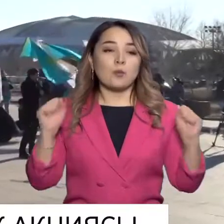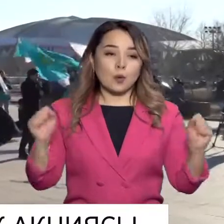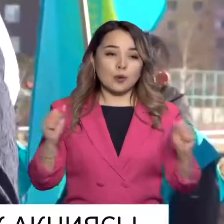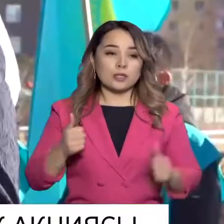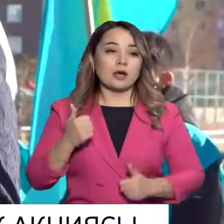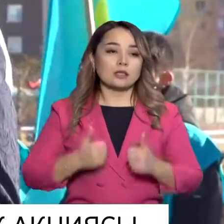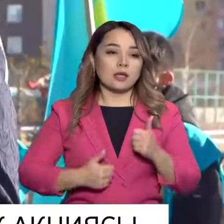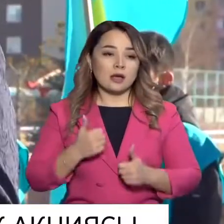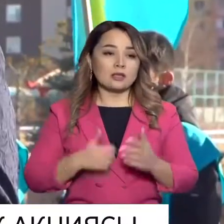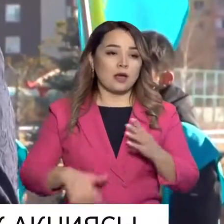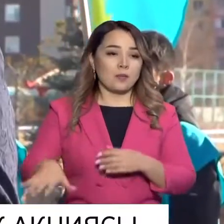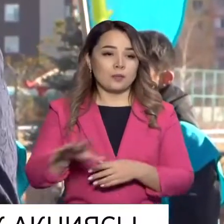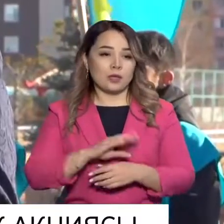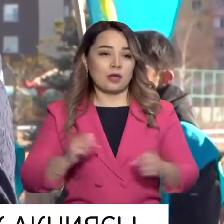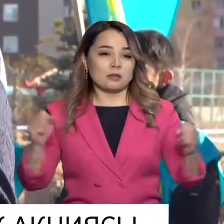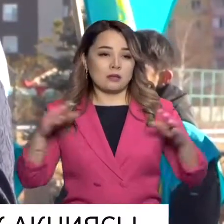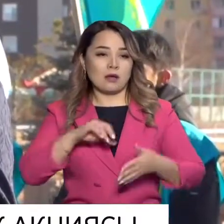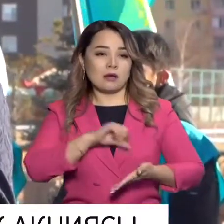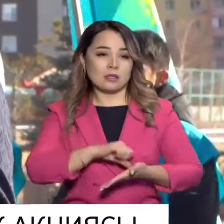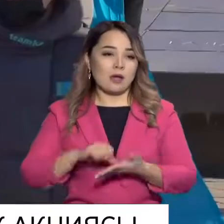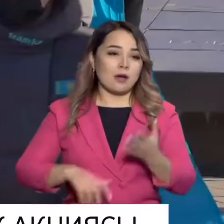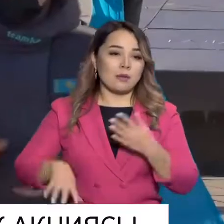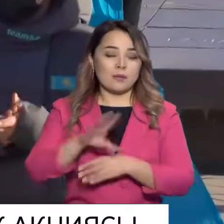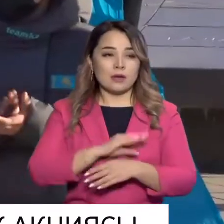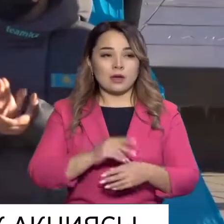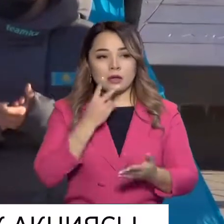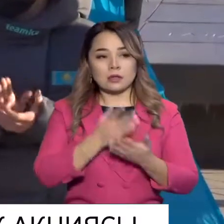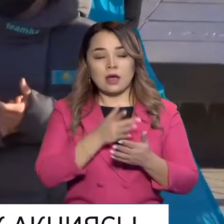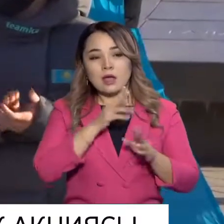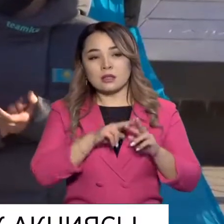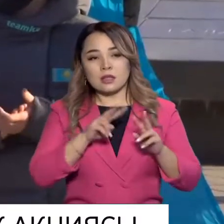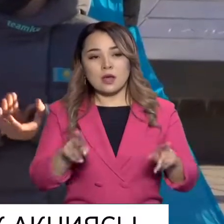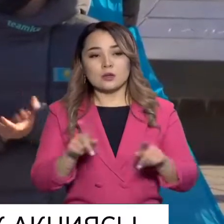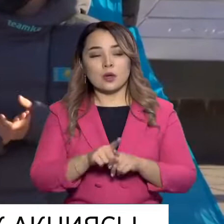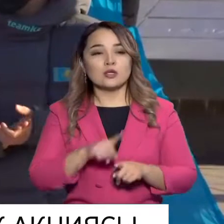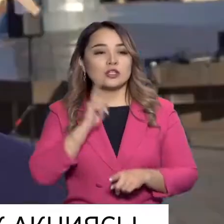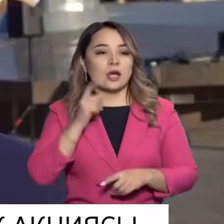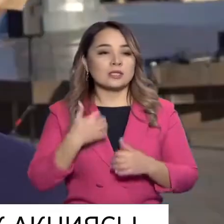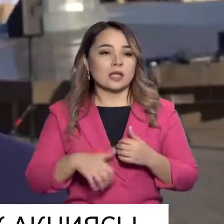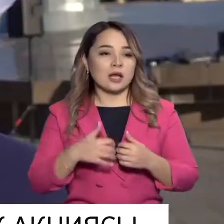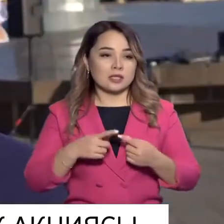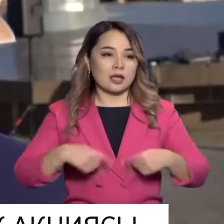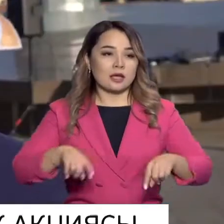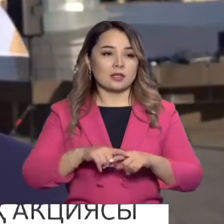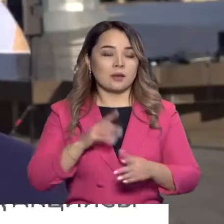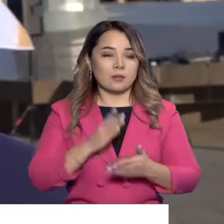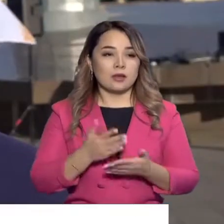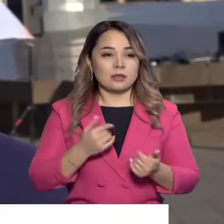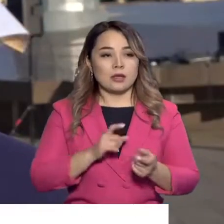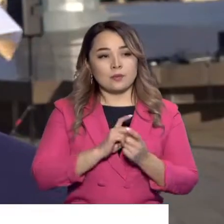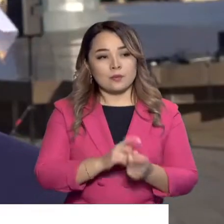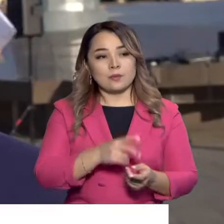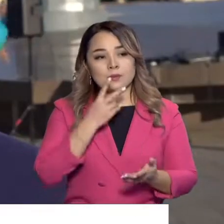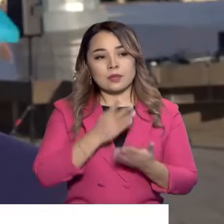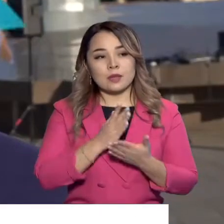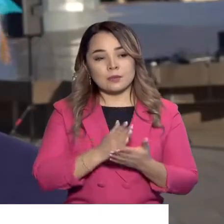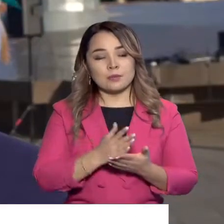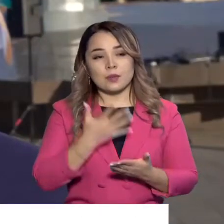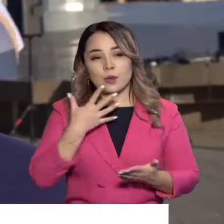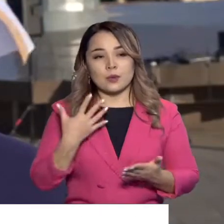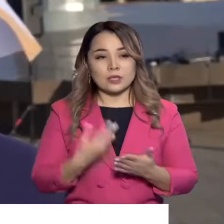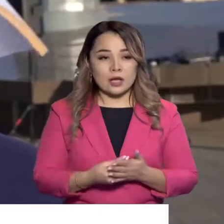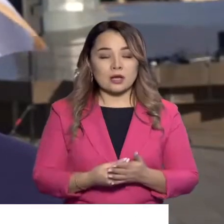де қалыс қалмады. Қатарларында ел егемендігімен тетелес өсіп келе жатқан жастар да бар. Алдыңғы шепте жүріп,